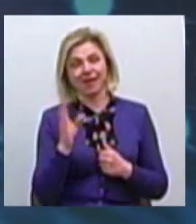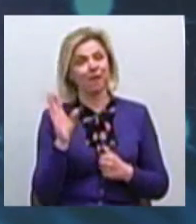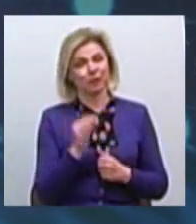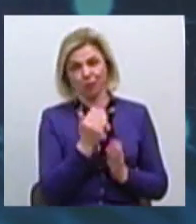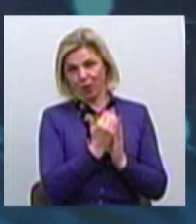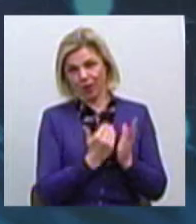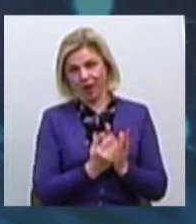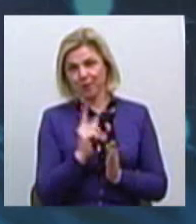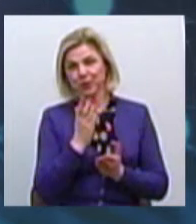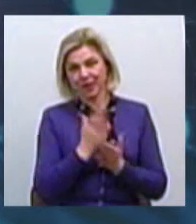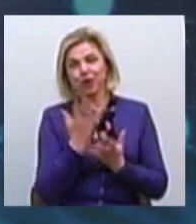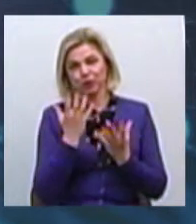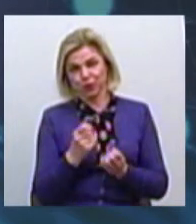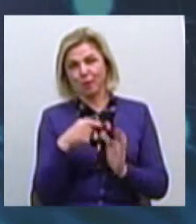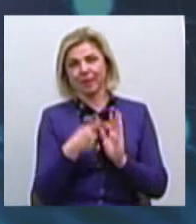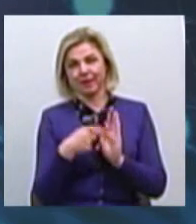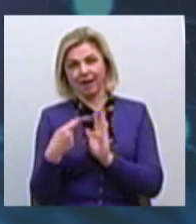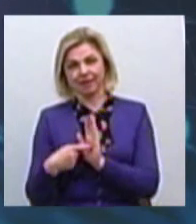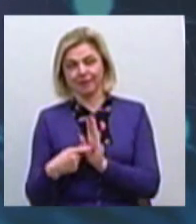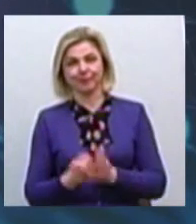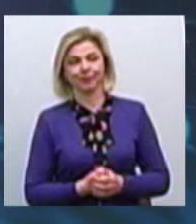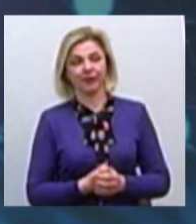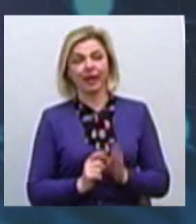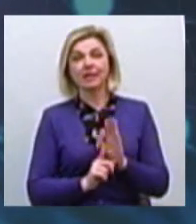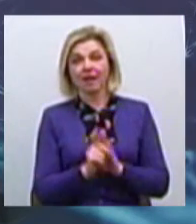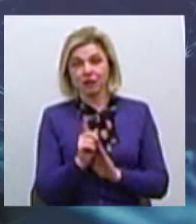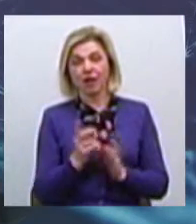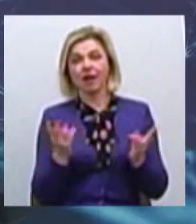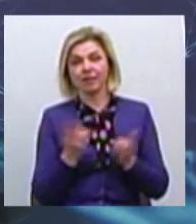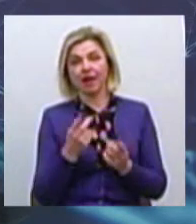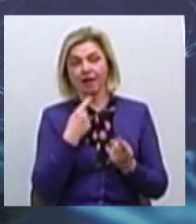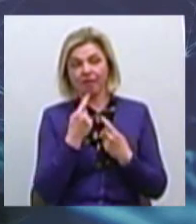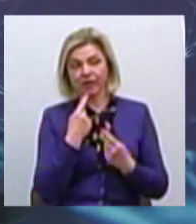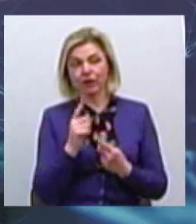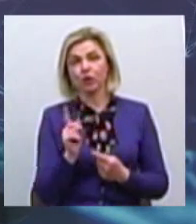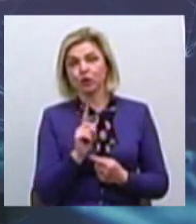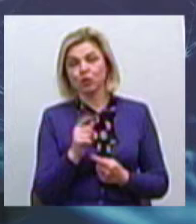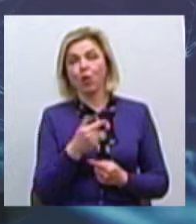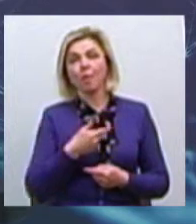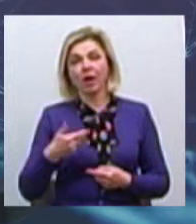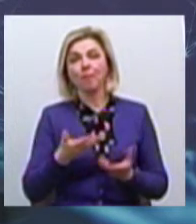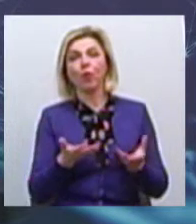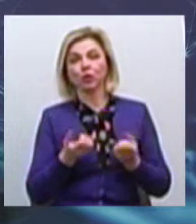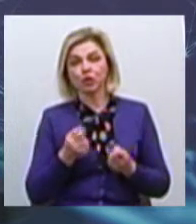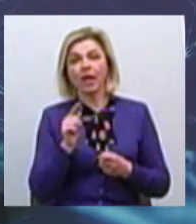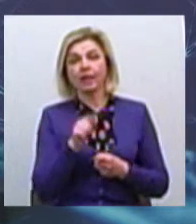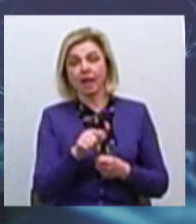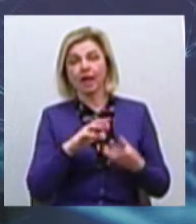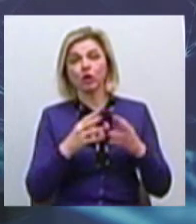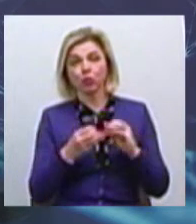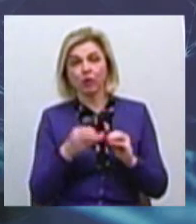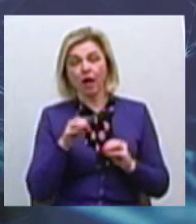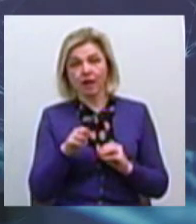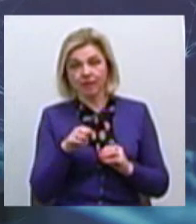питання. Ну, ізначально, треба говорити про те, що ми отримали ті результати, які ми отримали, тому що